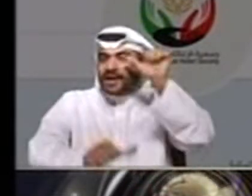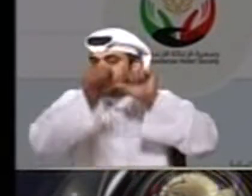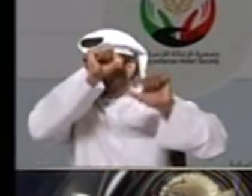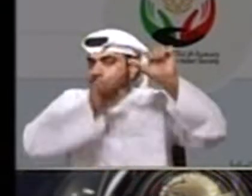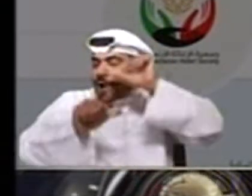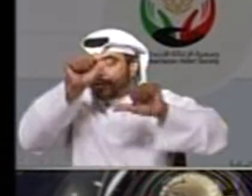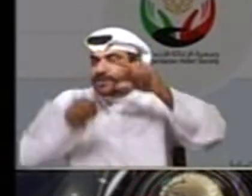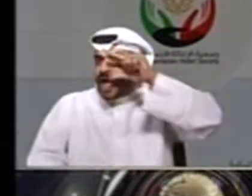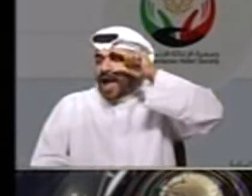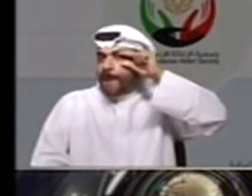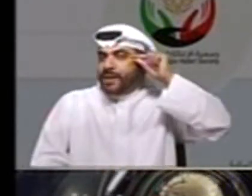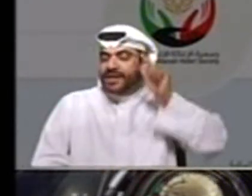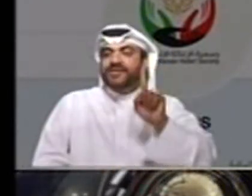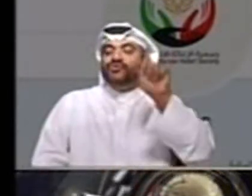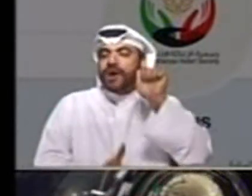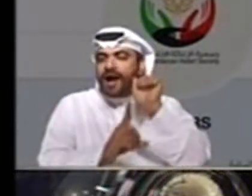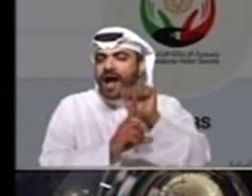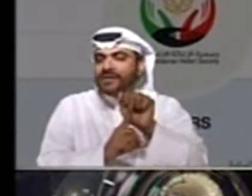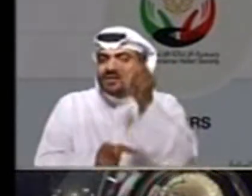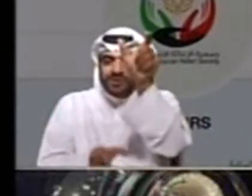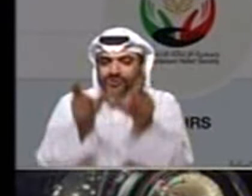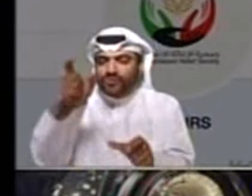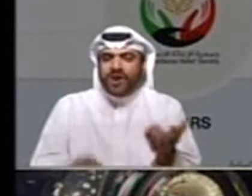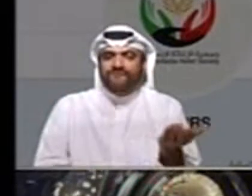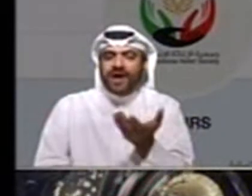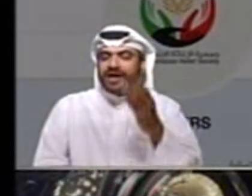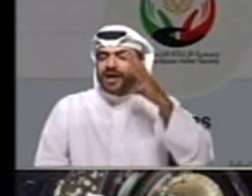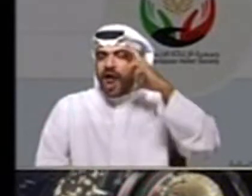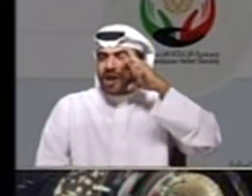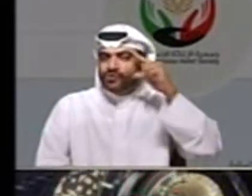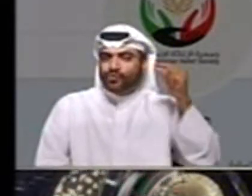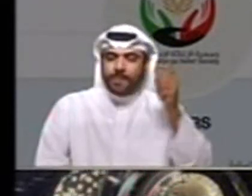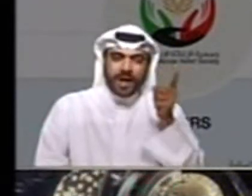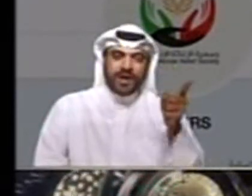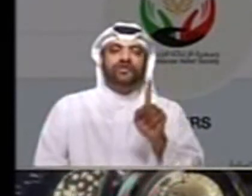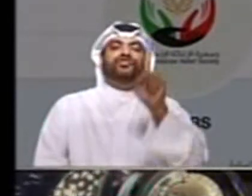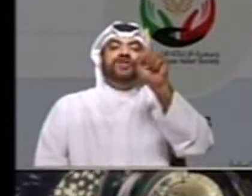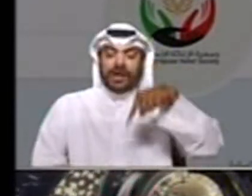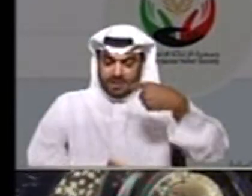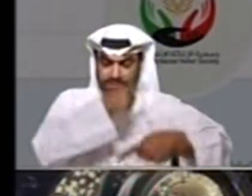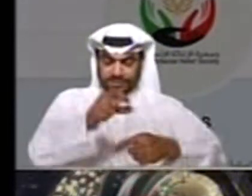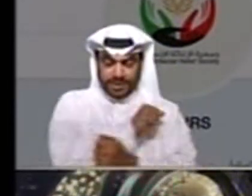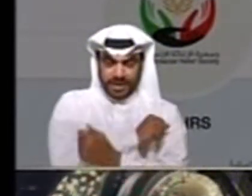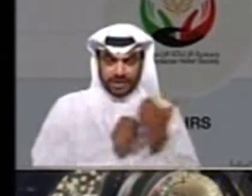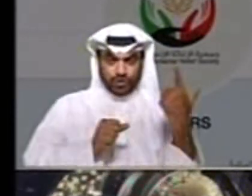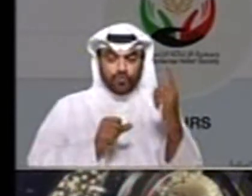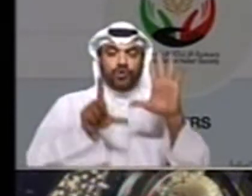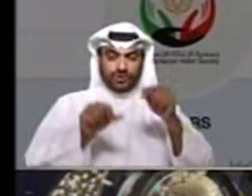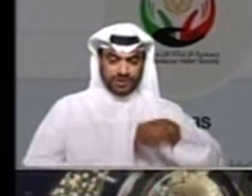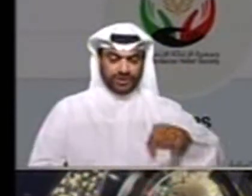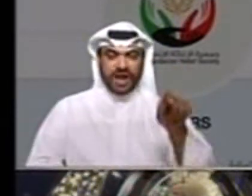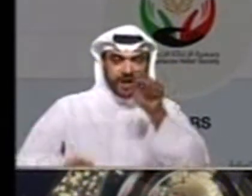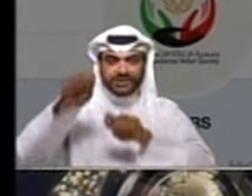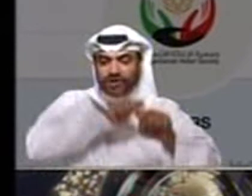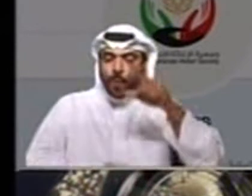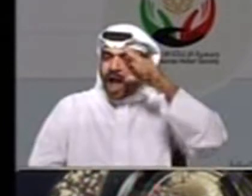العمليات مستمرة بإذن الله عز وجل، وراح تاخذ لها أسبوع لإجراء 500 عملية. هذه الحالة الثانية تمت العملية الآن بفضل الله عز